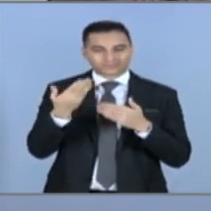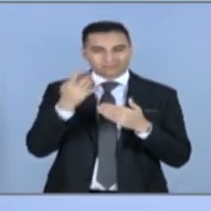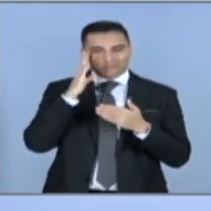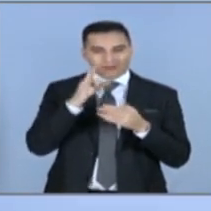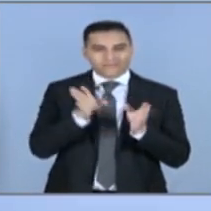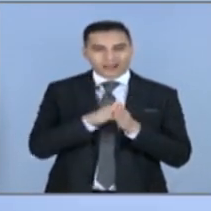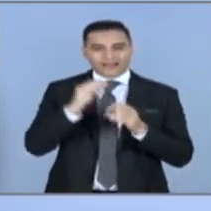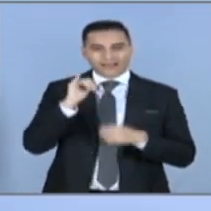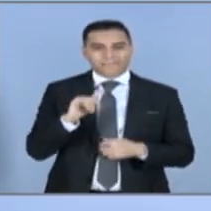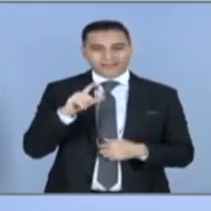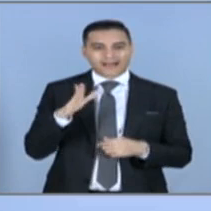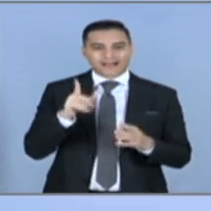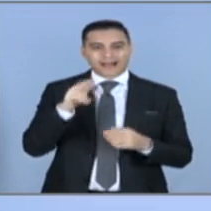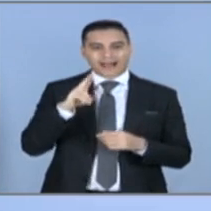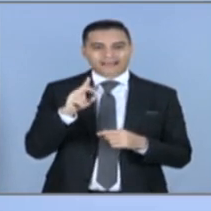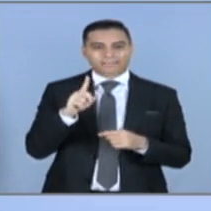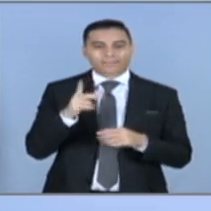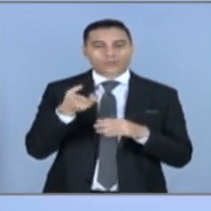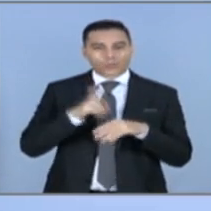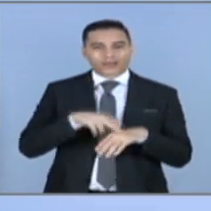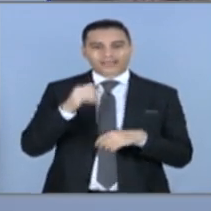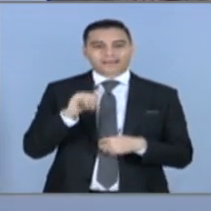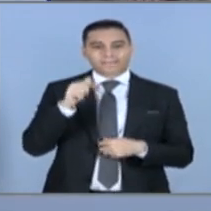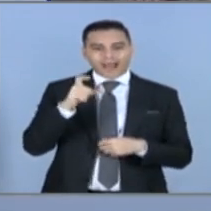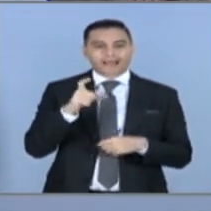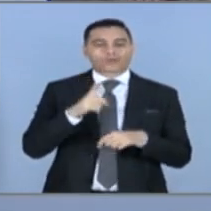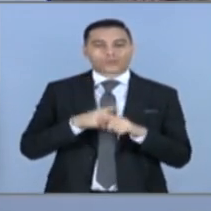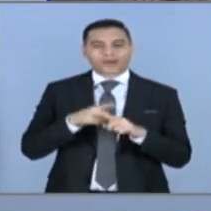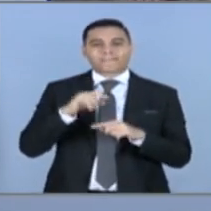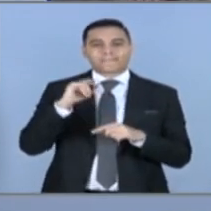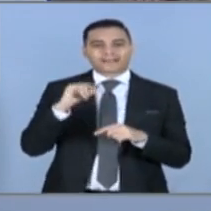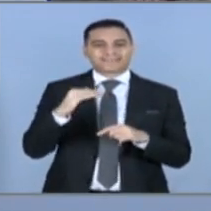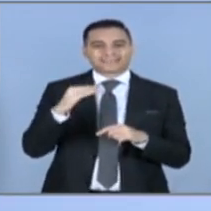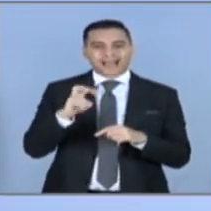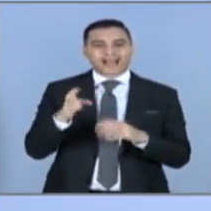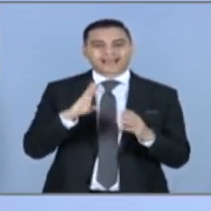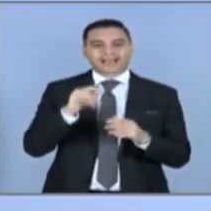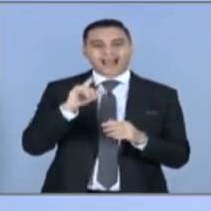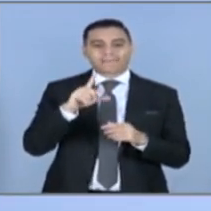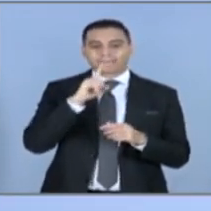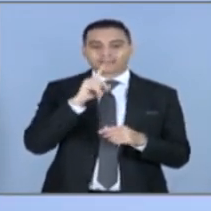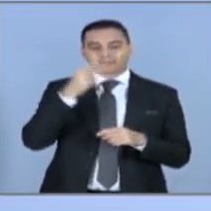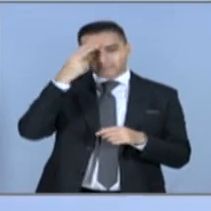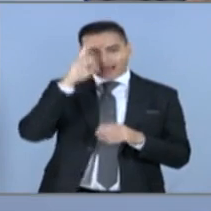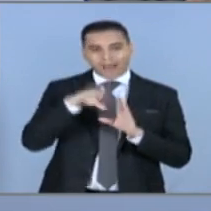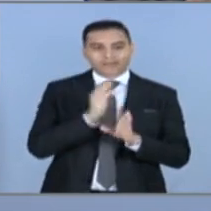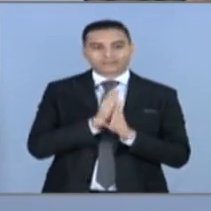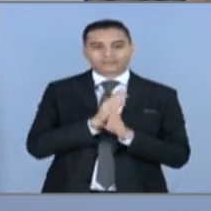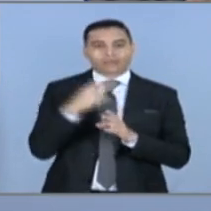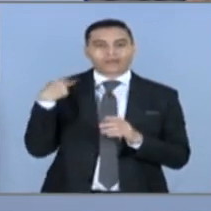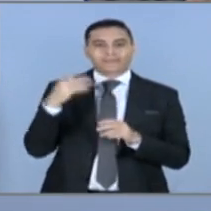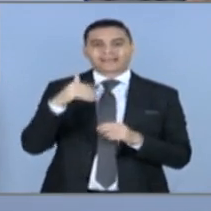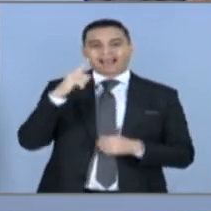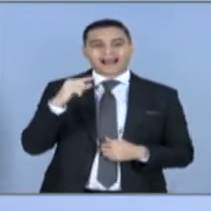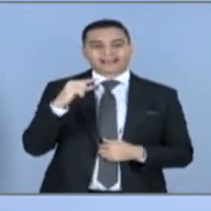جميل راتب وإيمان ومديحة كامل. بس مين اللي عمل دور الضابط خالد؟ وكان فيه